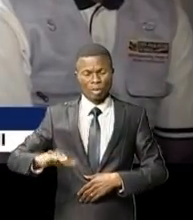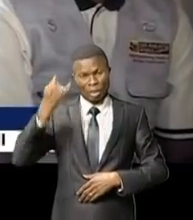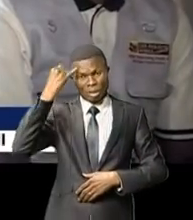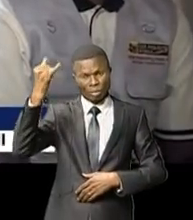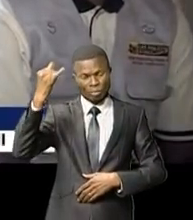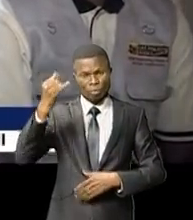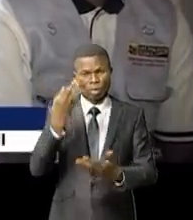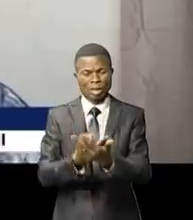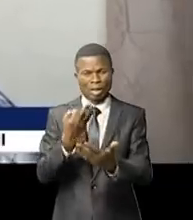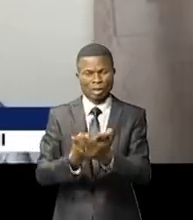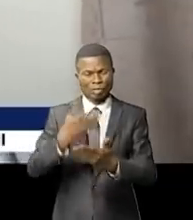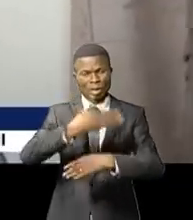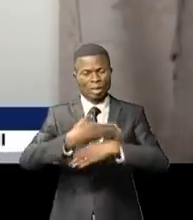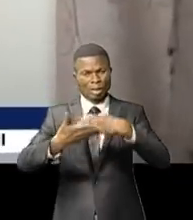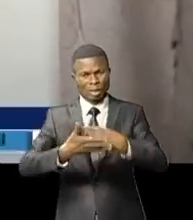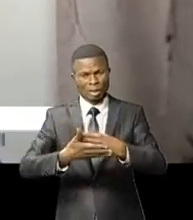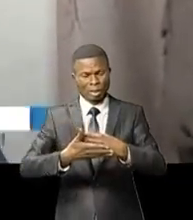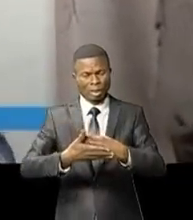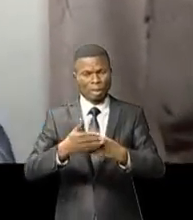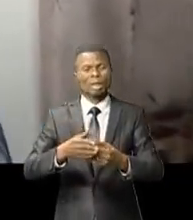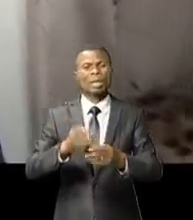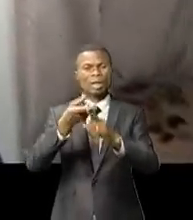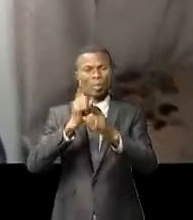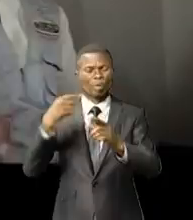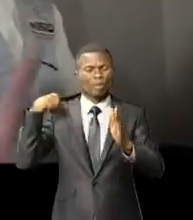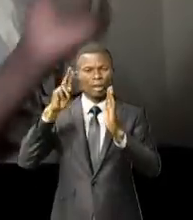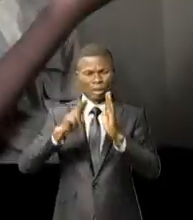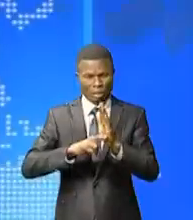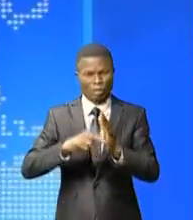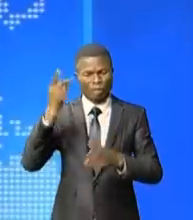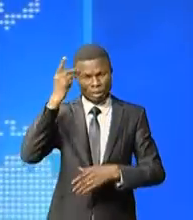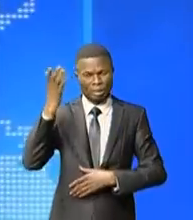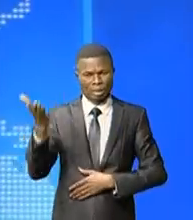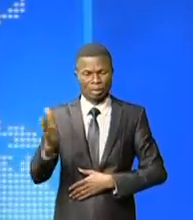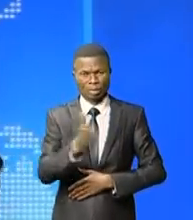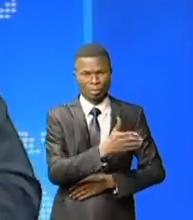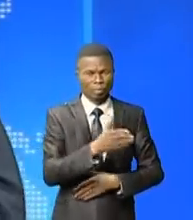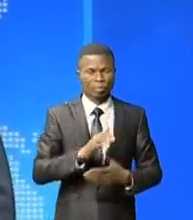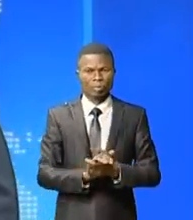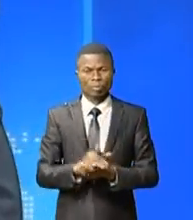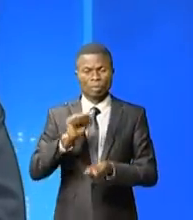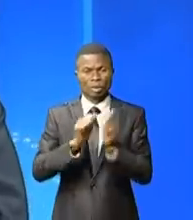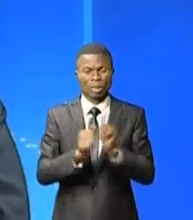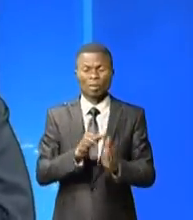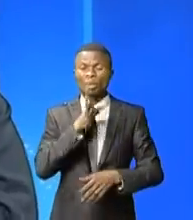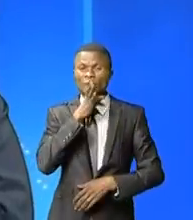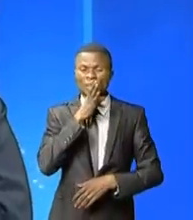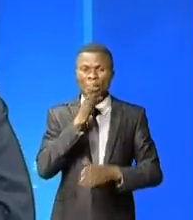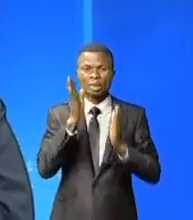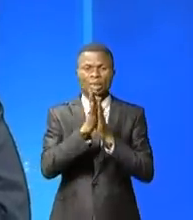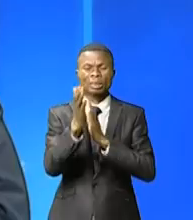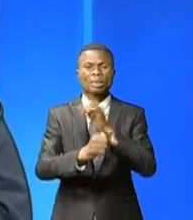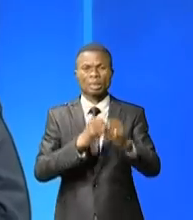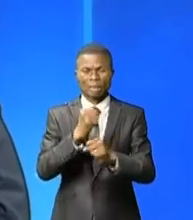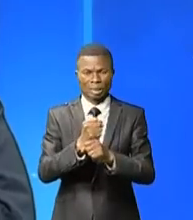cadre de fonds d'investissement alloués par le gouvernement central. Des tractations qui ont duré plus d'une dizaine